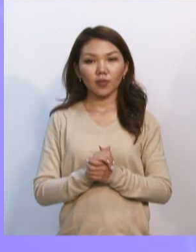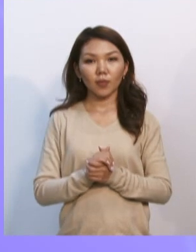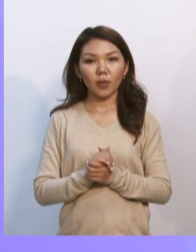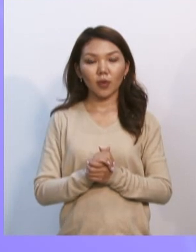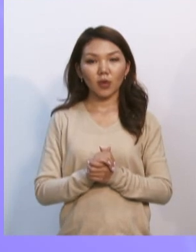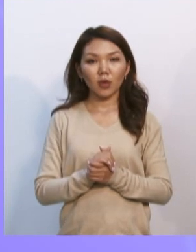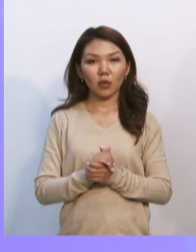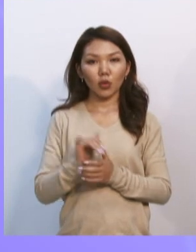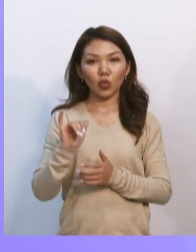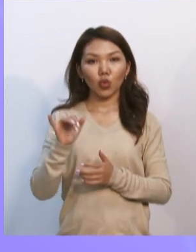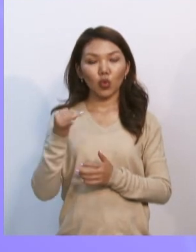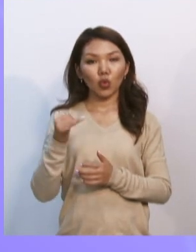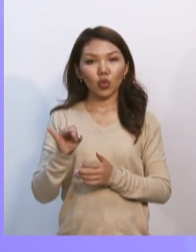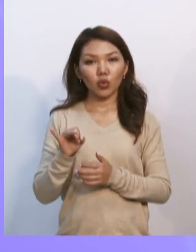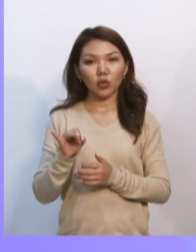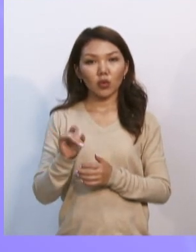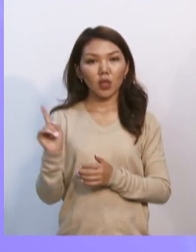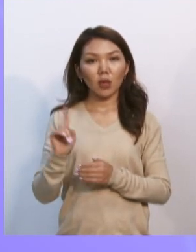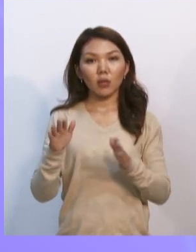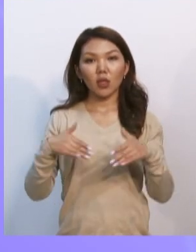Уй эмне берет?